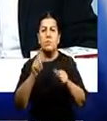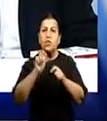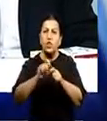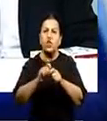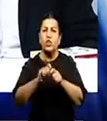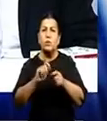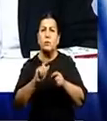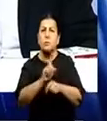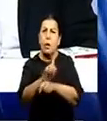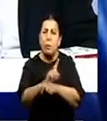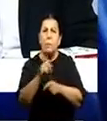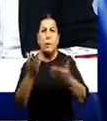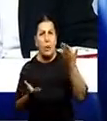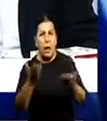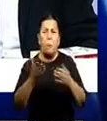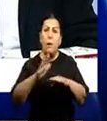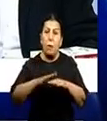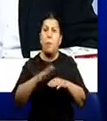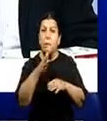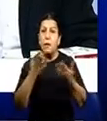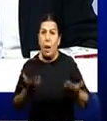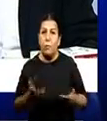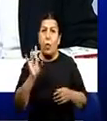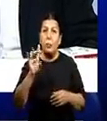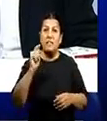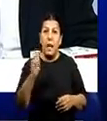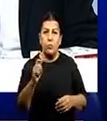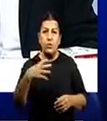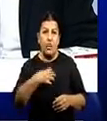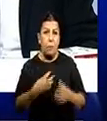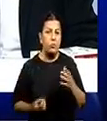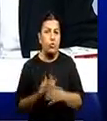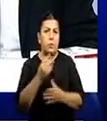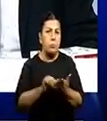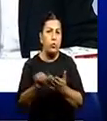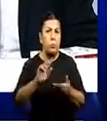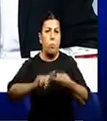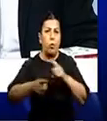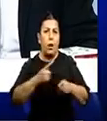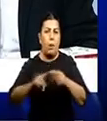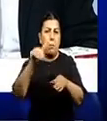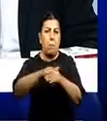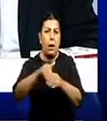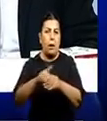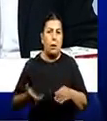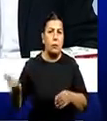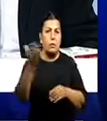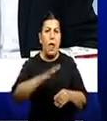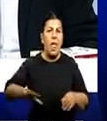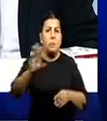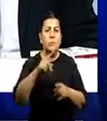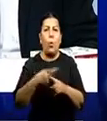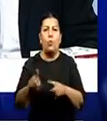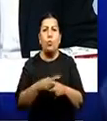işleyişiyle ilgili değerlendirmeler yapılabilir ama 15 Temmuz'a sahip çıkmak bütün siyasi partilerin ve hepsinin ortak noktası